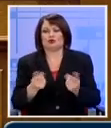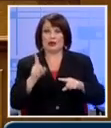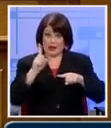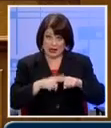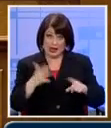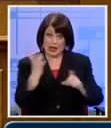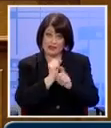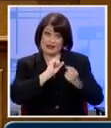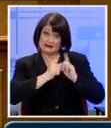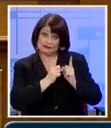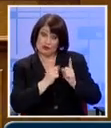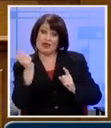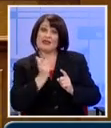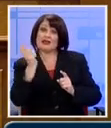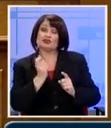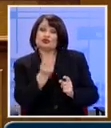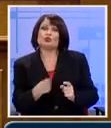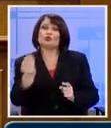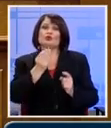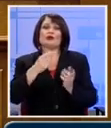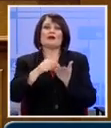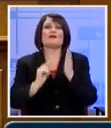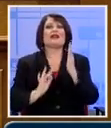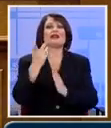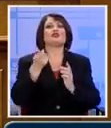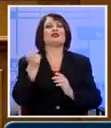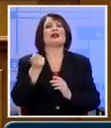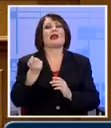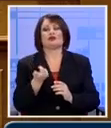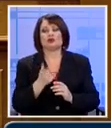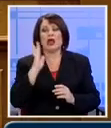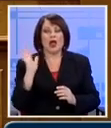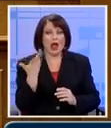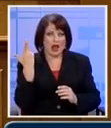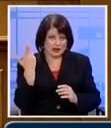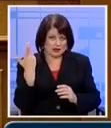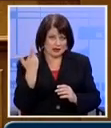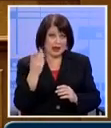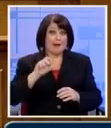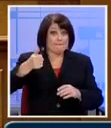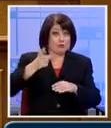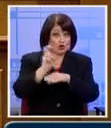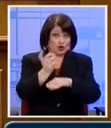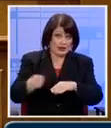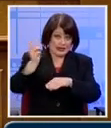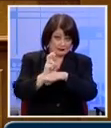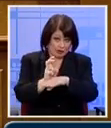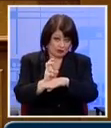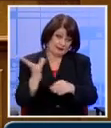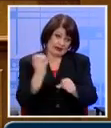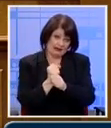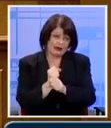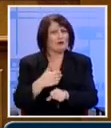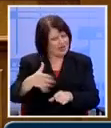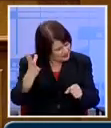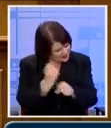έχει πετύχει συμφωνία των δανειστών για την επιπλέον βελτίωση του χρέους. Αν πιάσουμε φέτος πρωτογενές πλεώνασμα. Και